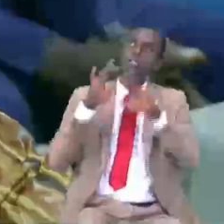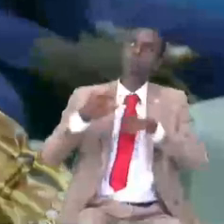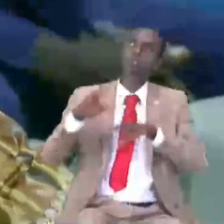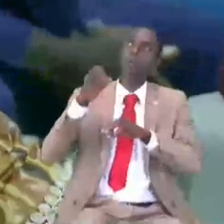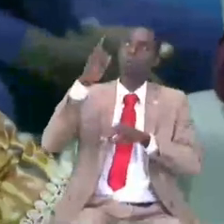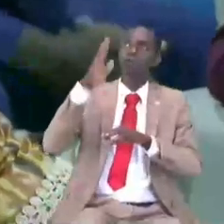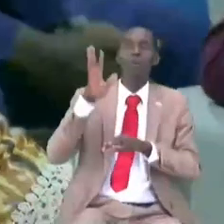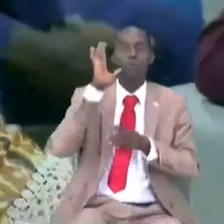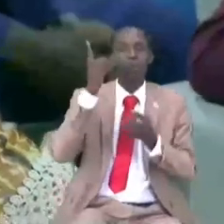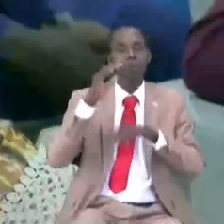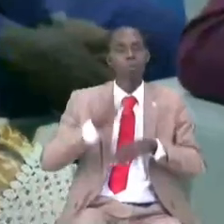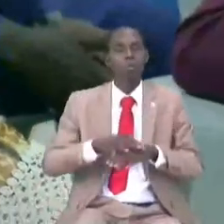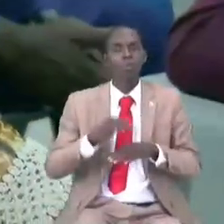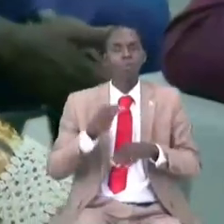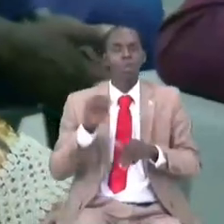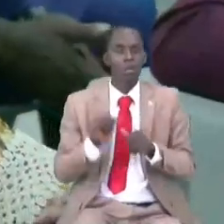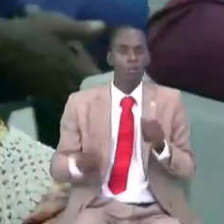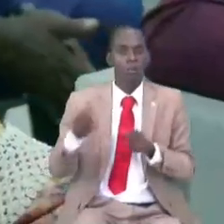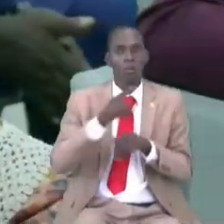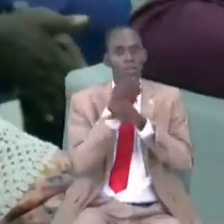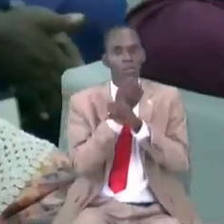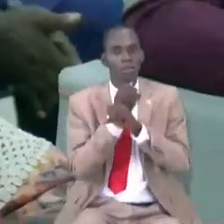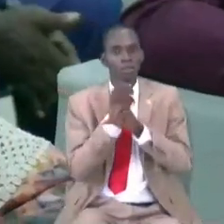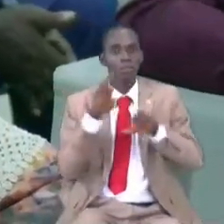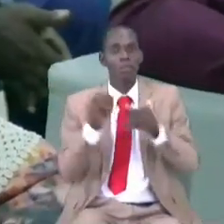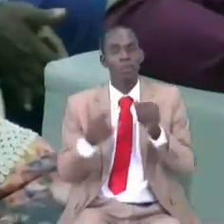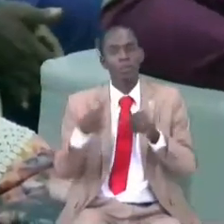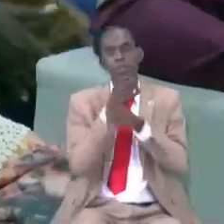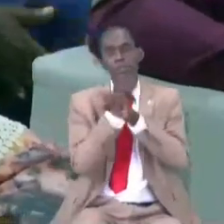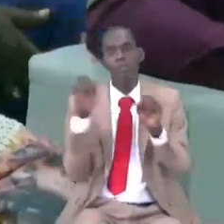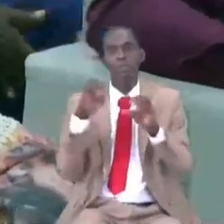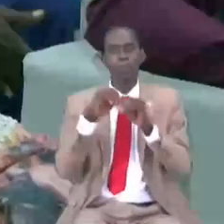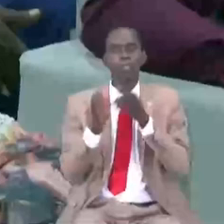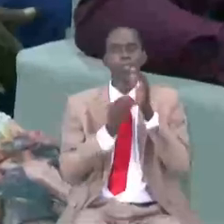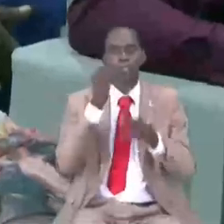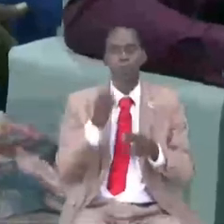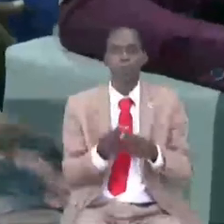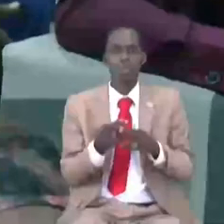nom de Jésus. Troisième élément maintenant,